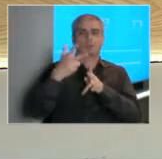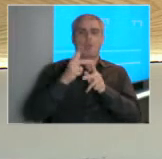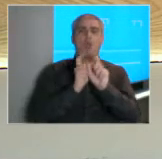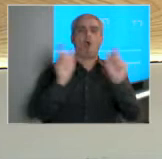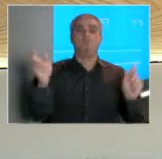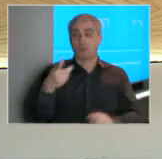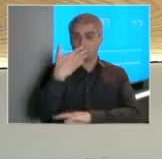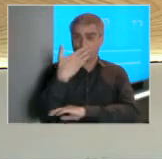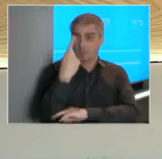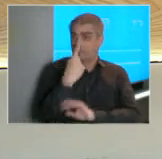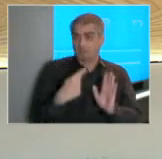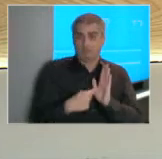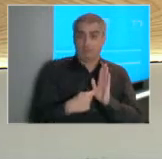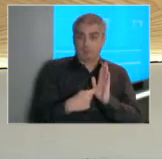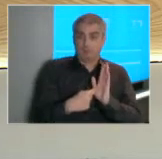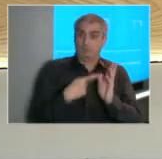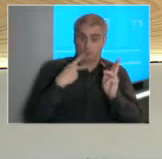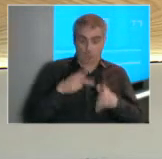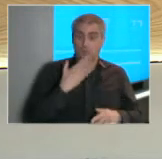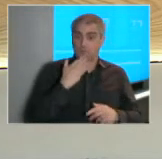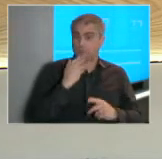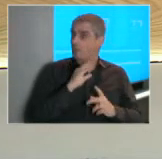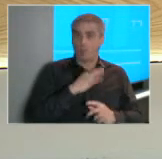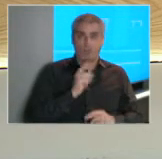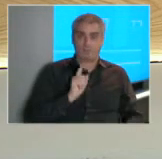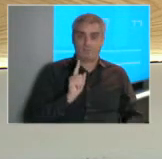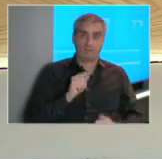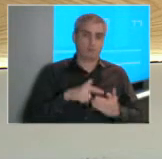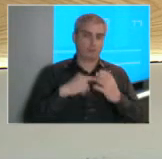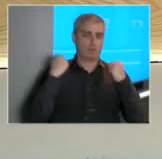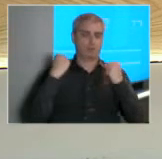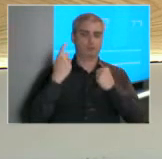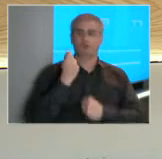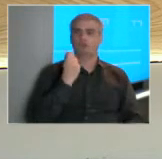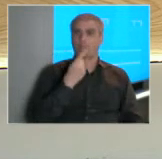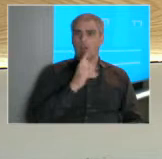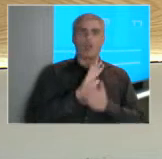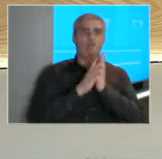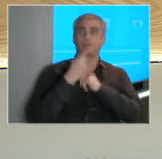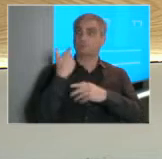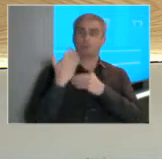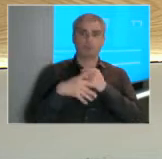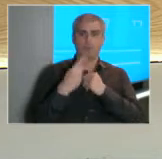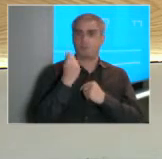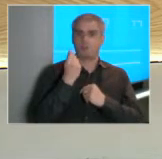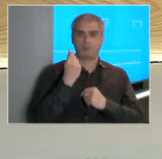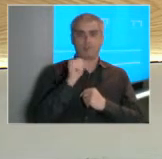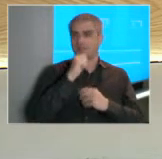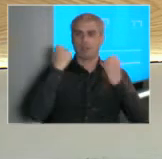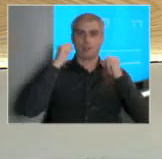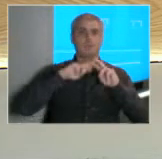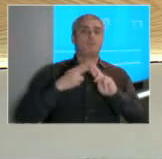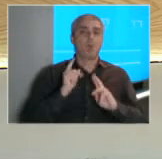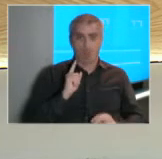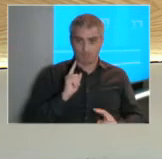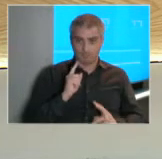המדינה. אחת הסיבות לכך שיכולת זו של ישראל לא נפגעה, היא חוסנו של השקל, שהפך בשנים האחרונות למטבע החזק